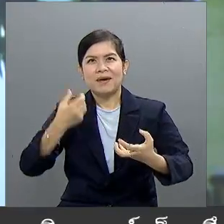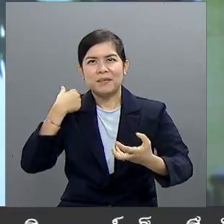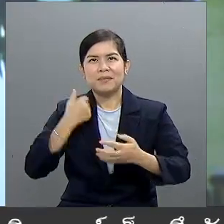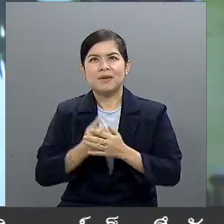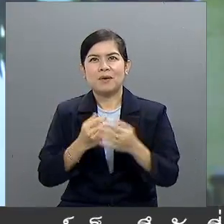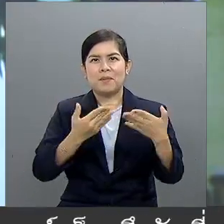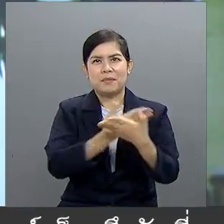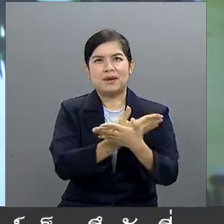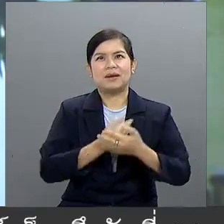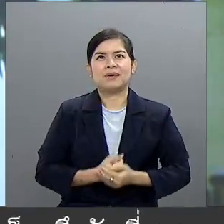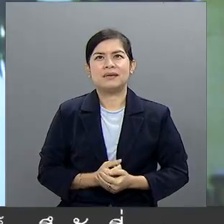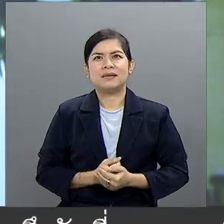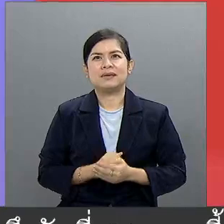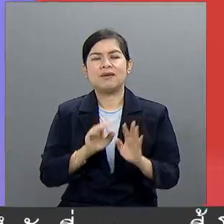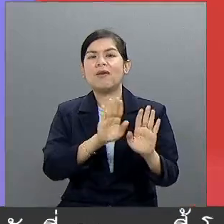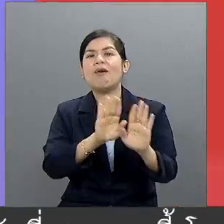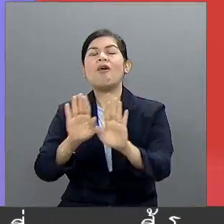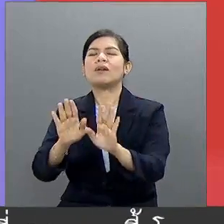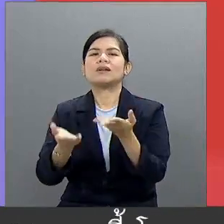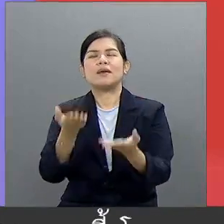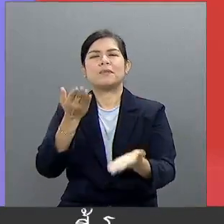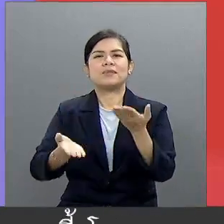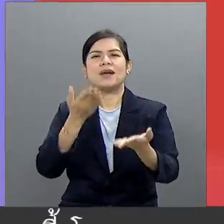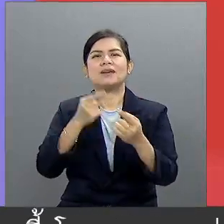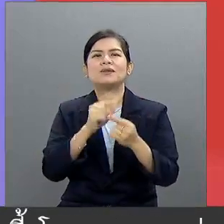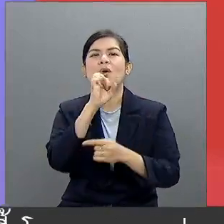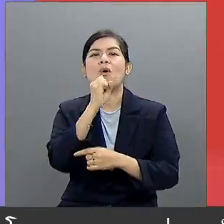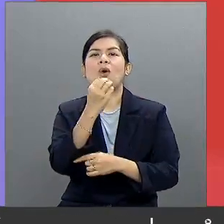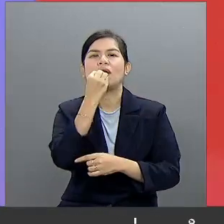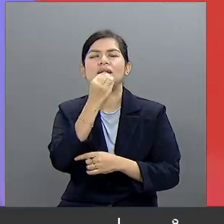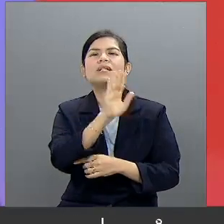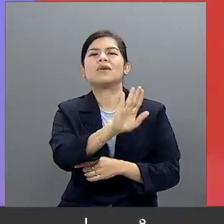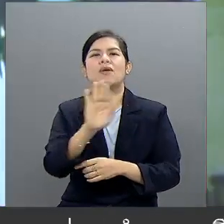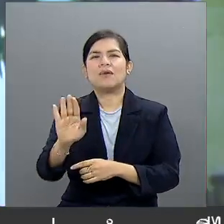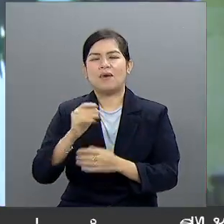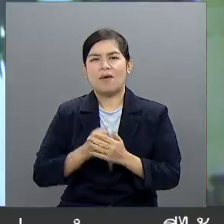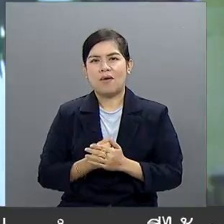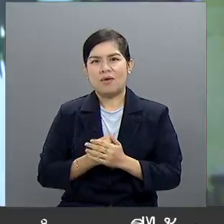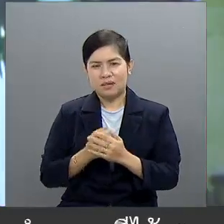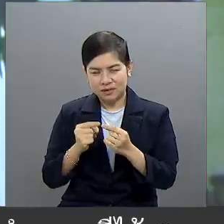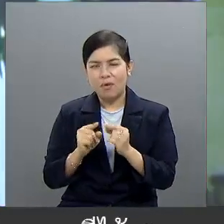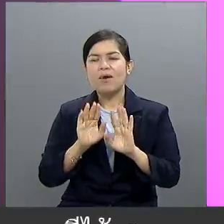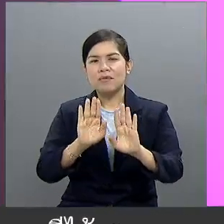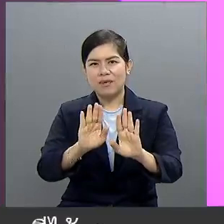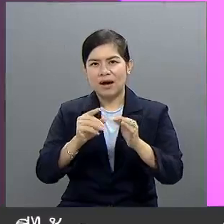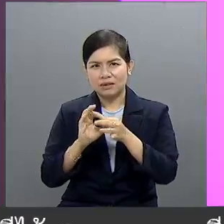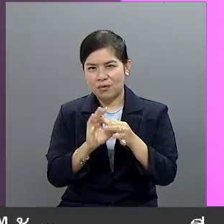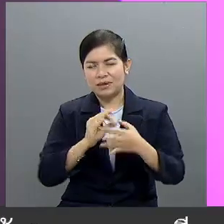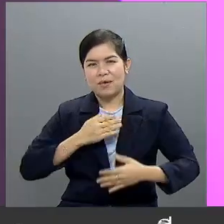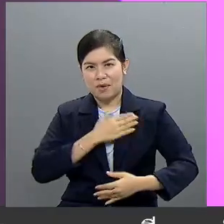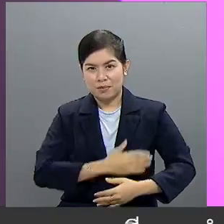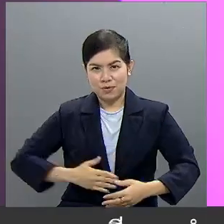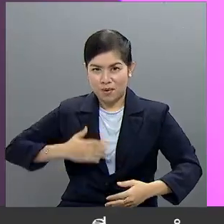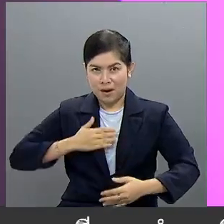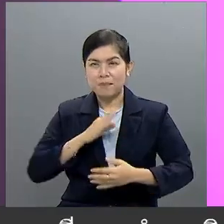ดู ชาเมพรบอกว่าอ๋อแบบนี้แหละดีแล้วค่ะ กินแบบเดิมแหละ สุขภาพเพื่อสุขภาพหน่อยนะคะ เออถ้าเกิดเมื่อกี้เป็นเต้าหู้ใช่ไหมของผม